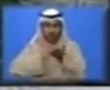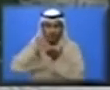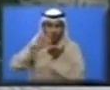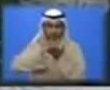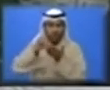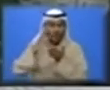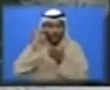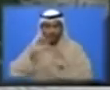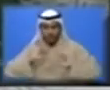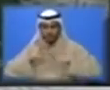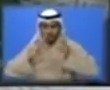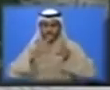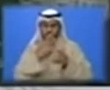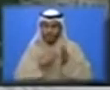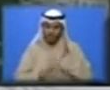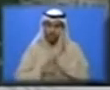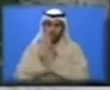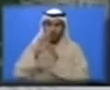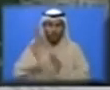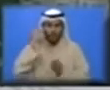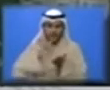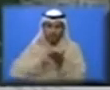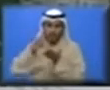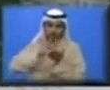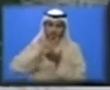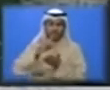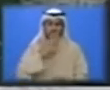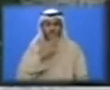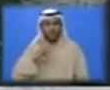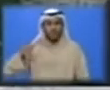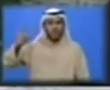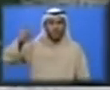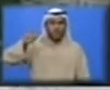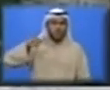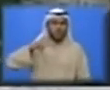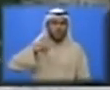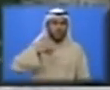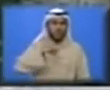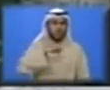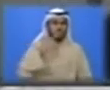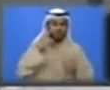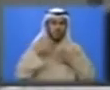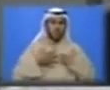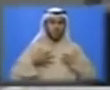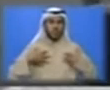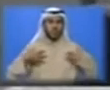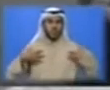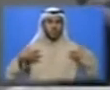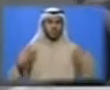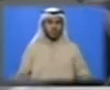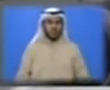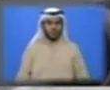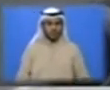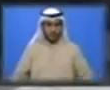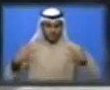ومواكبة التطورات التكنولوجية والفنية في عالم الطيران كشركة رائدة على مستوى الشرق الأوسط. القائمون